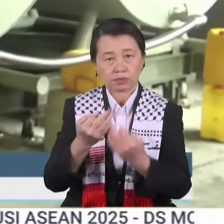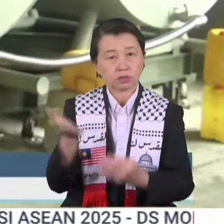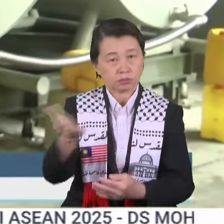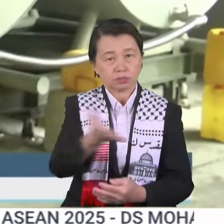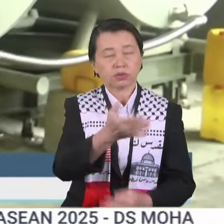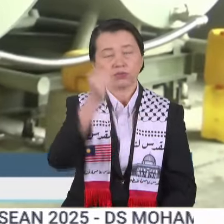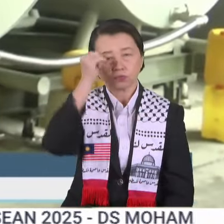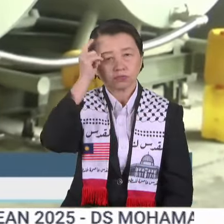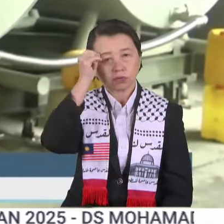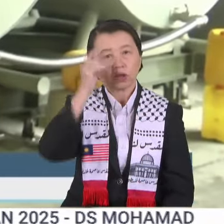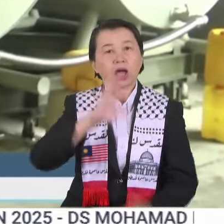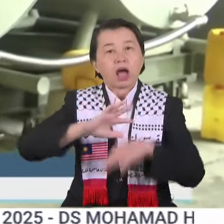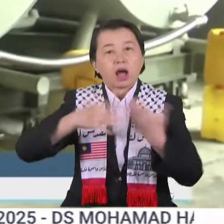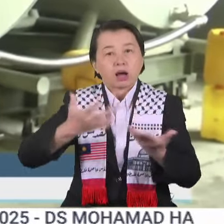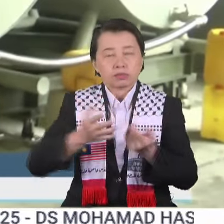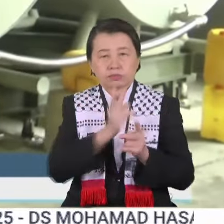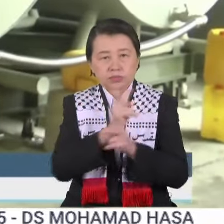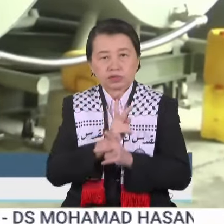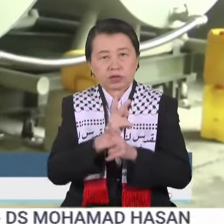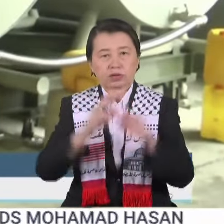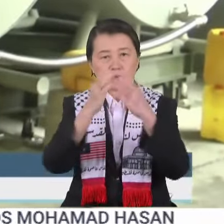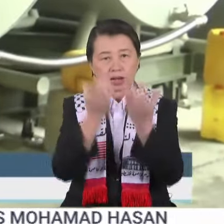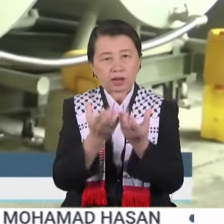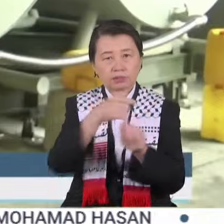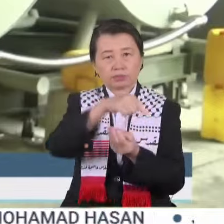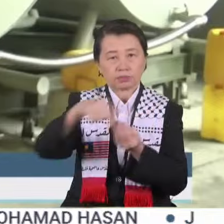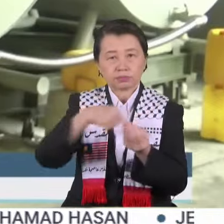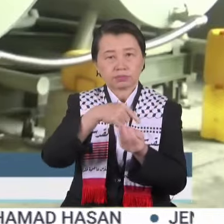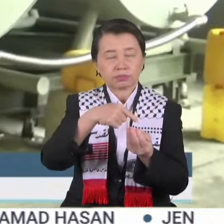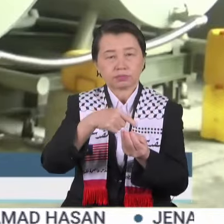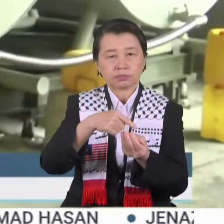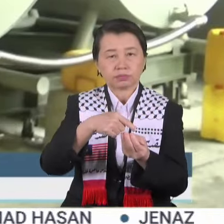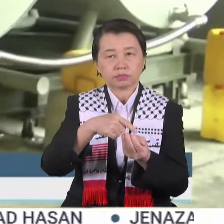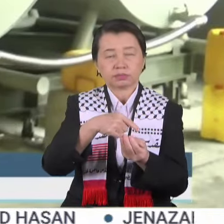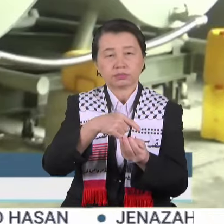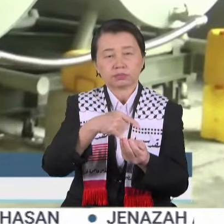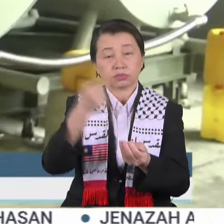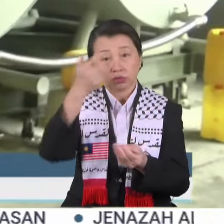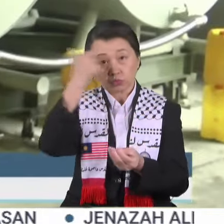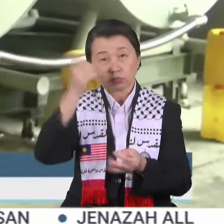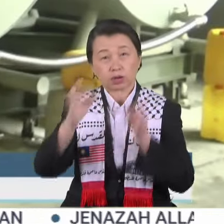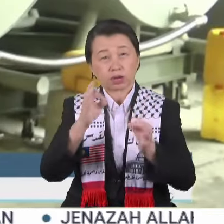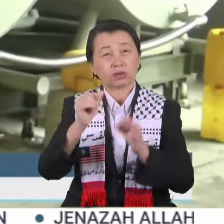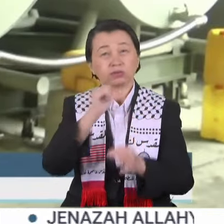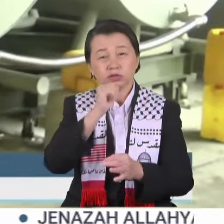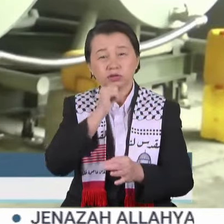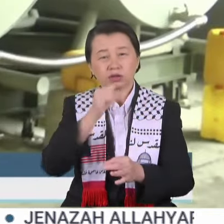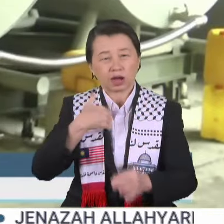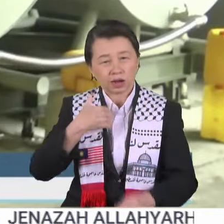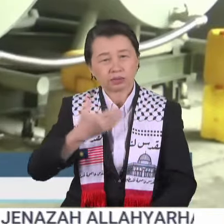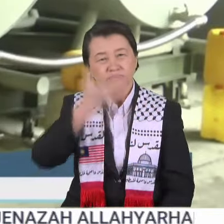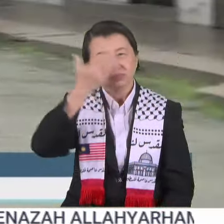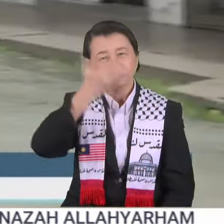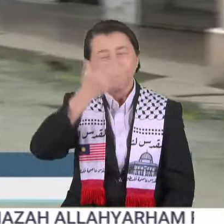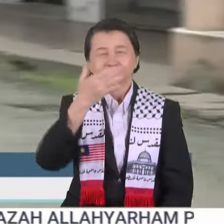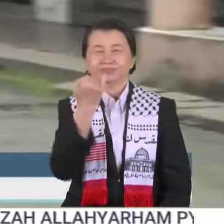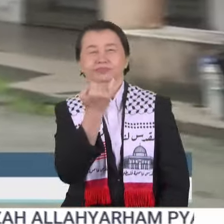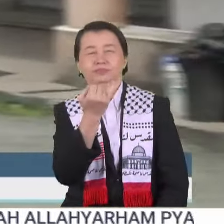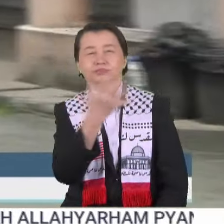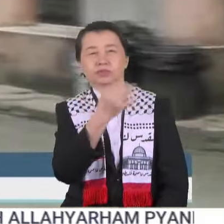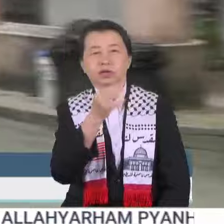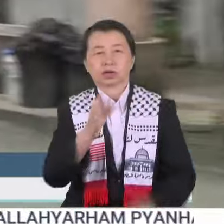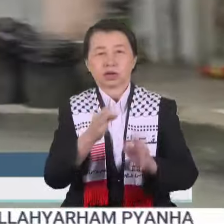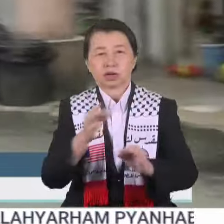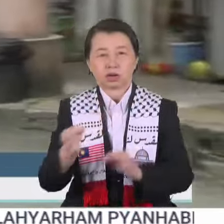akan faham macam mana jaga itu alam sekitar kita. Sebab kalau tidak akan dia ada bau, dan juga kalau